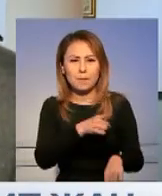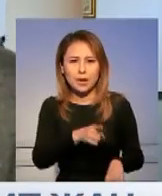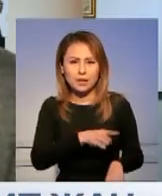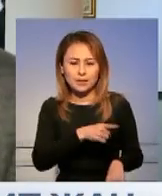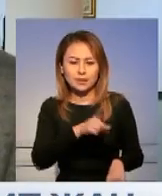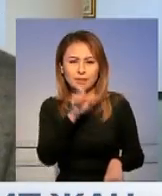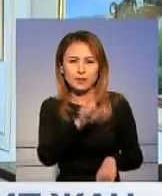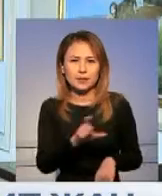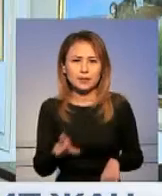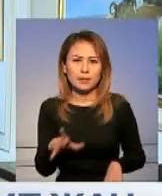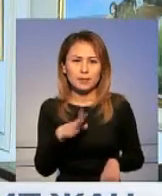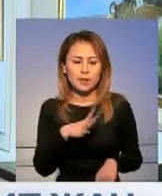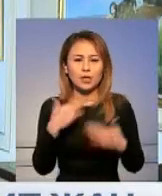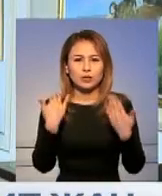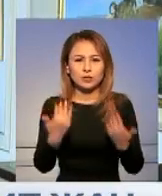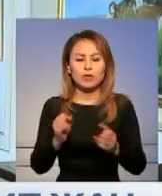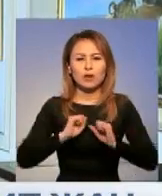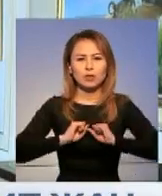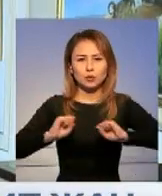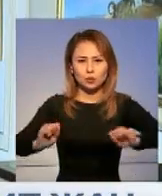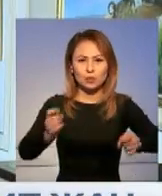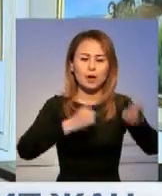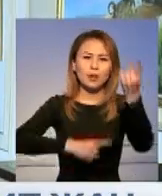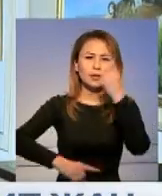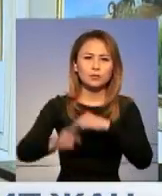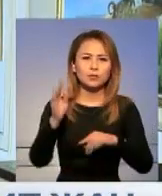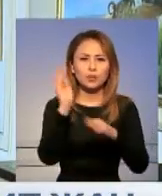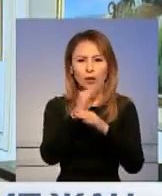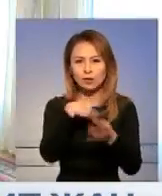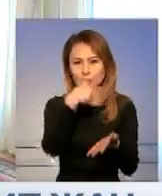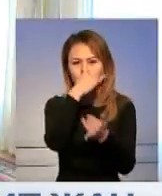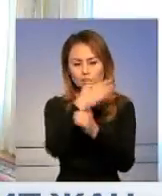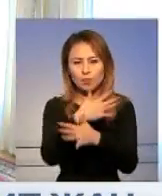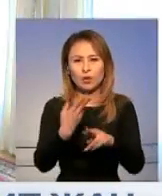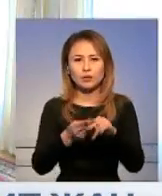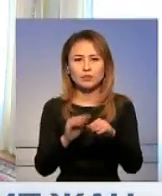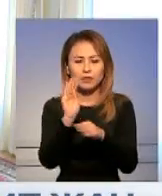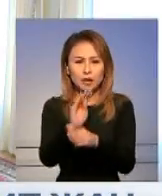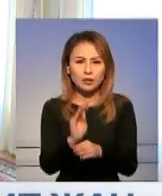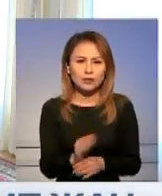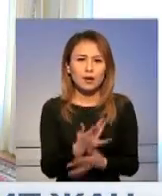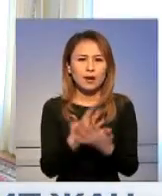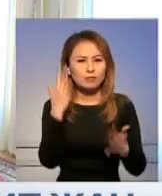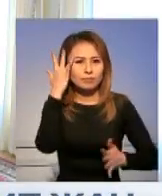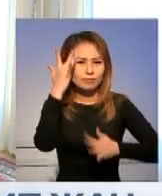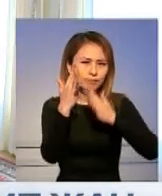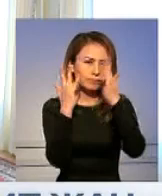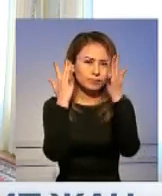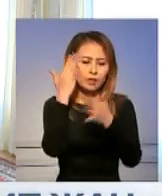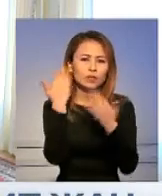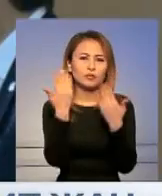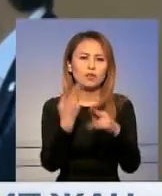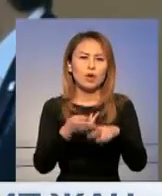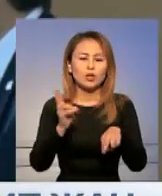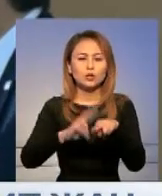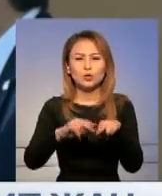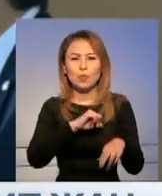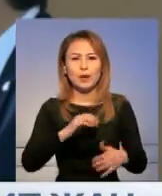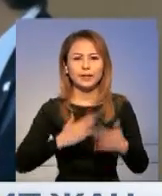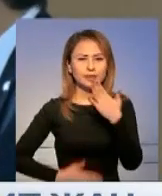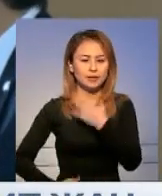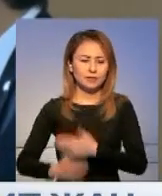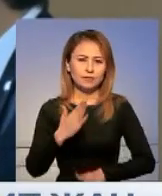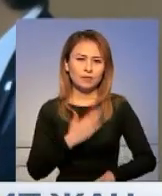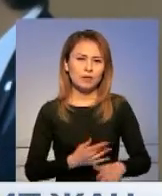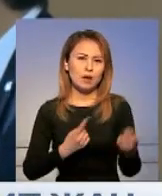оның үлкен терең. Қайсар жанның күш жігеріне сүйсінбеу мүмкін емес. Ол алдына биік мақсаттар қойып отыр. Соның бірі аймақта мүгедек